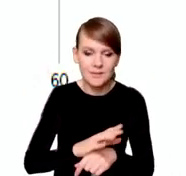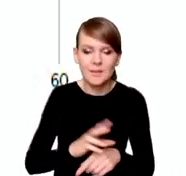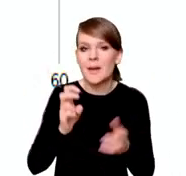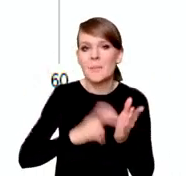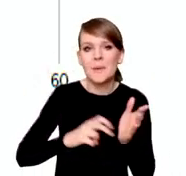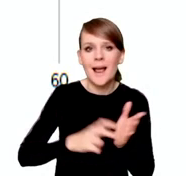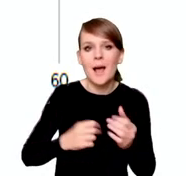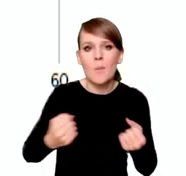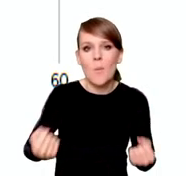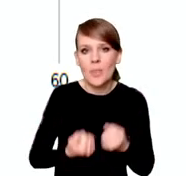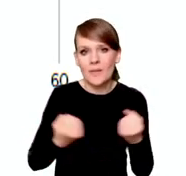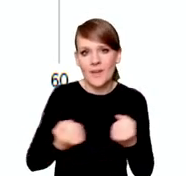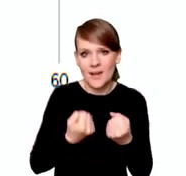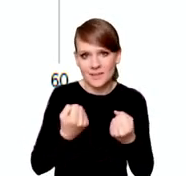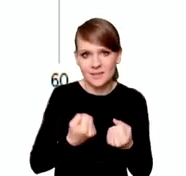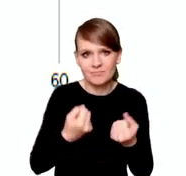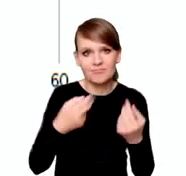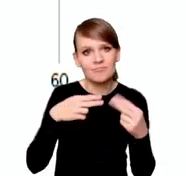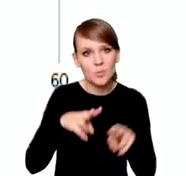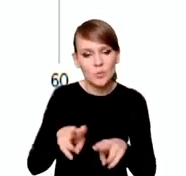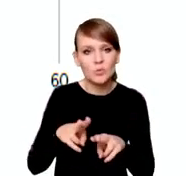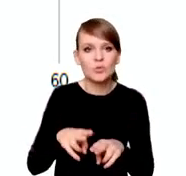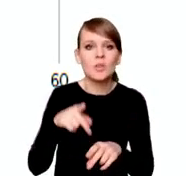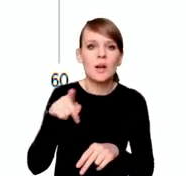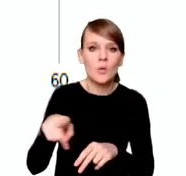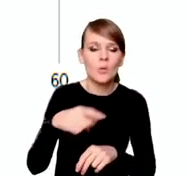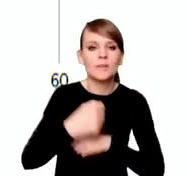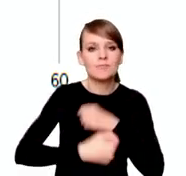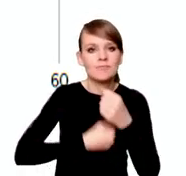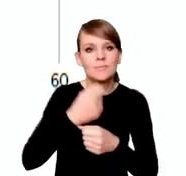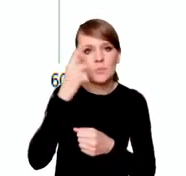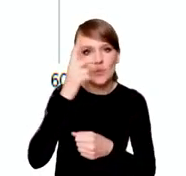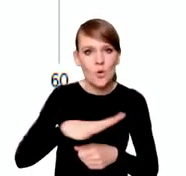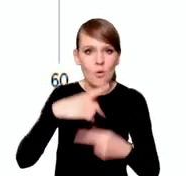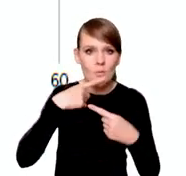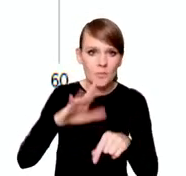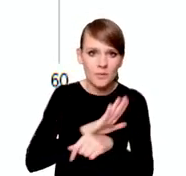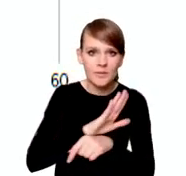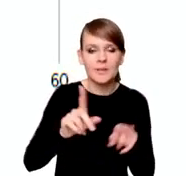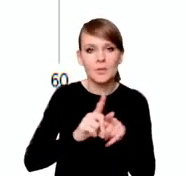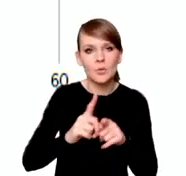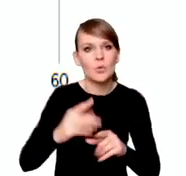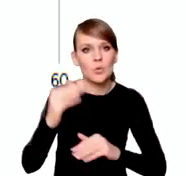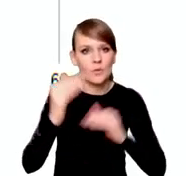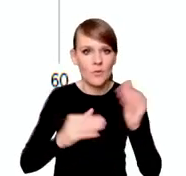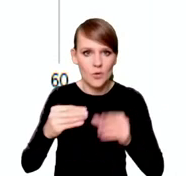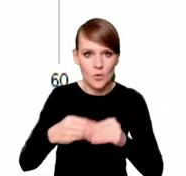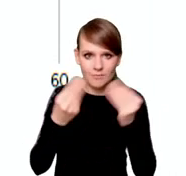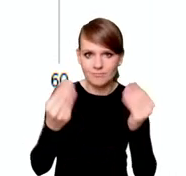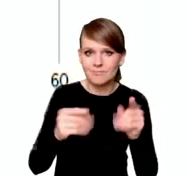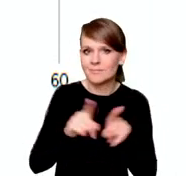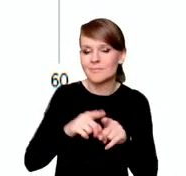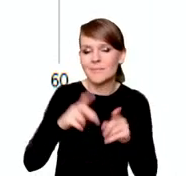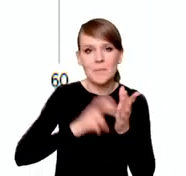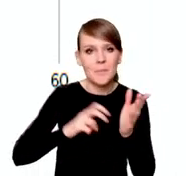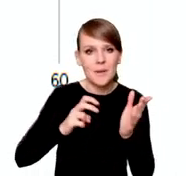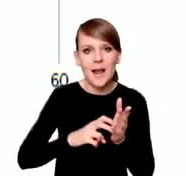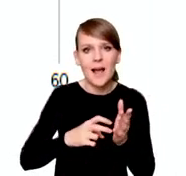udziału w inicjatywach dotyczących społecznej odpowiedzialności biznesu i zrównoważonego rozwoju, brak zaangażowania